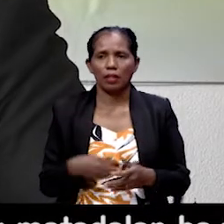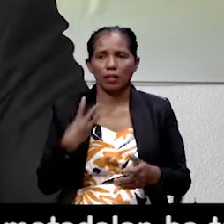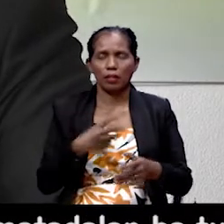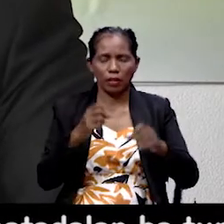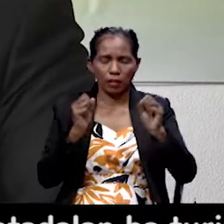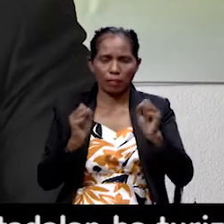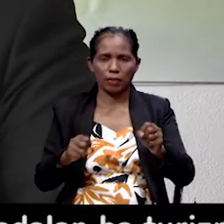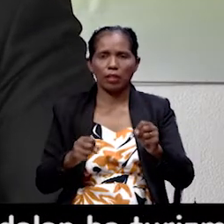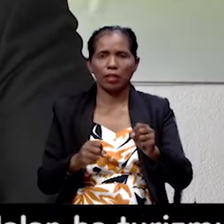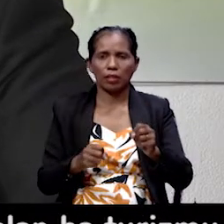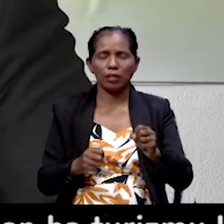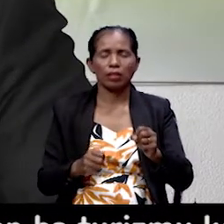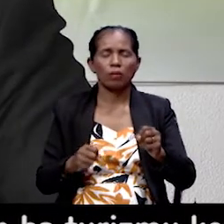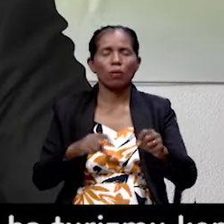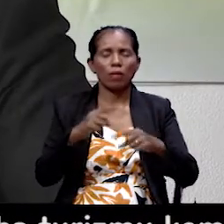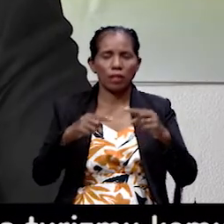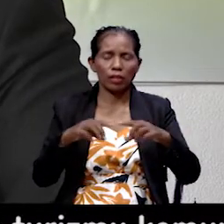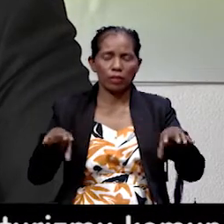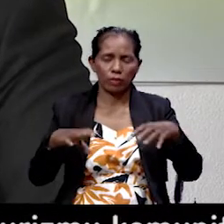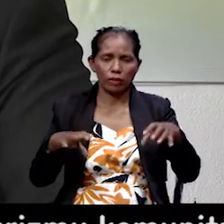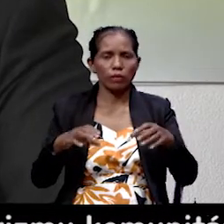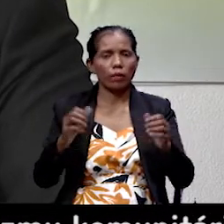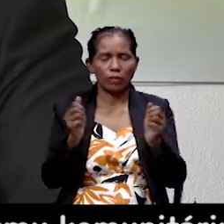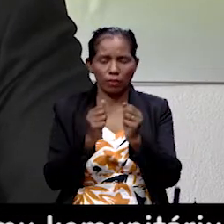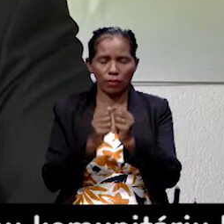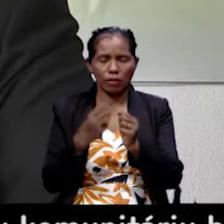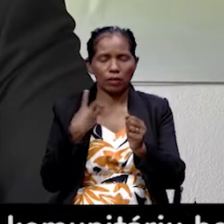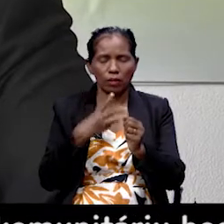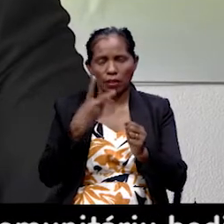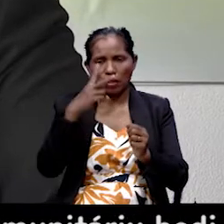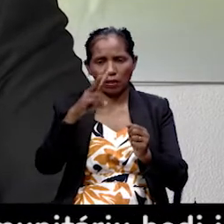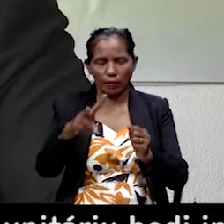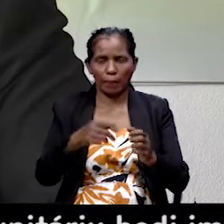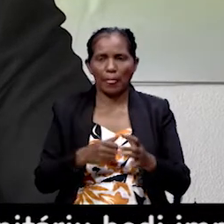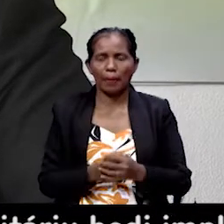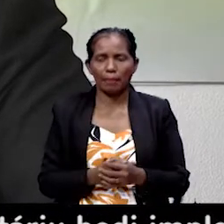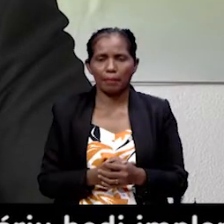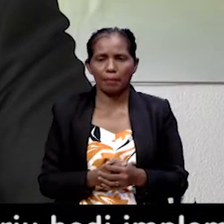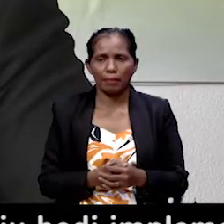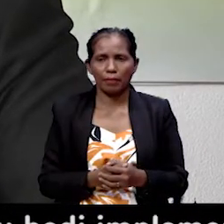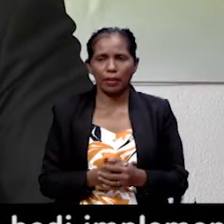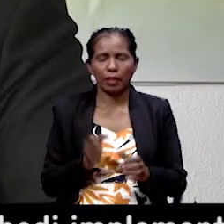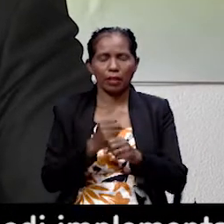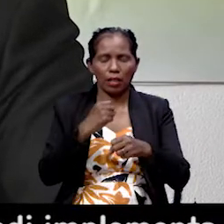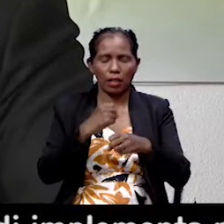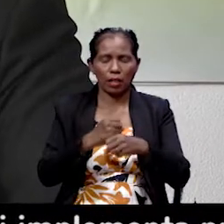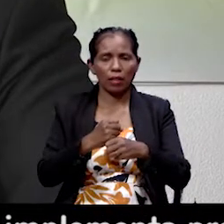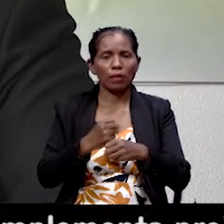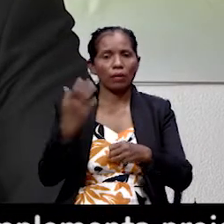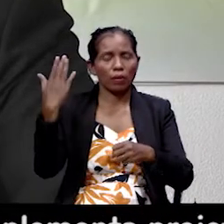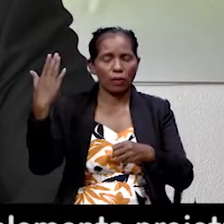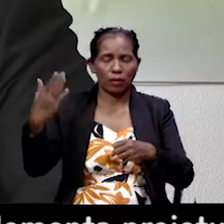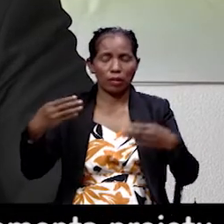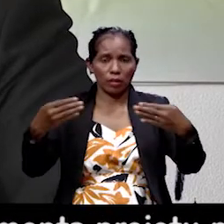lakukan barangkali suatu ketika nanti setelah sepeninggal saya, lakukan naik sabuk di perbatasan, karena kita